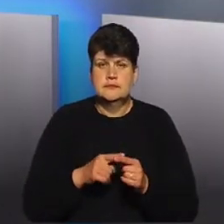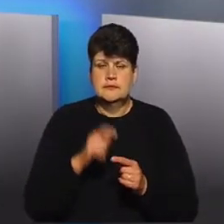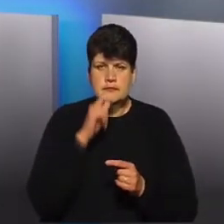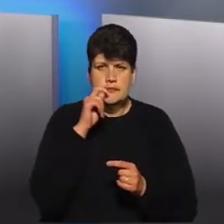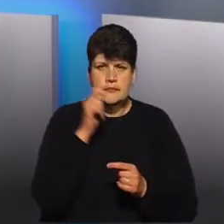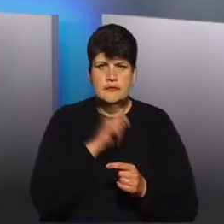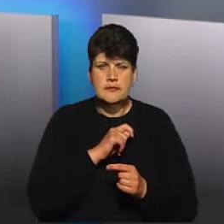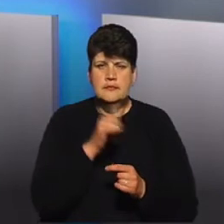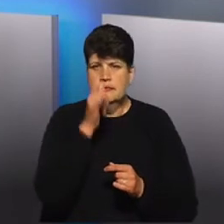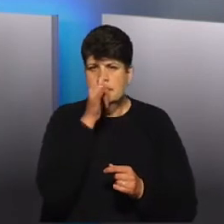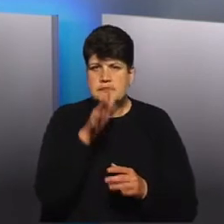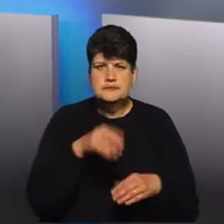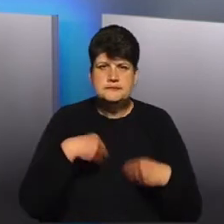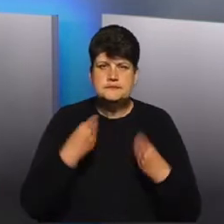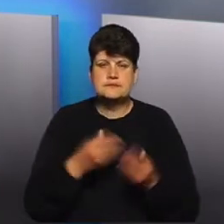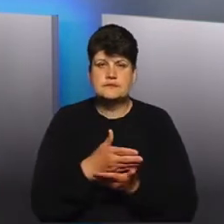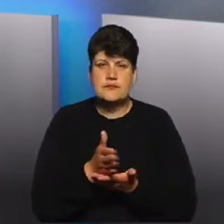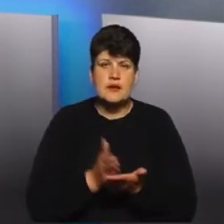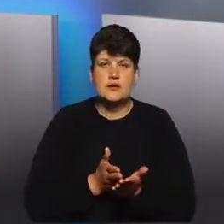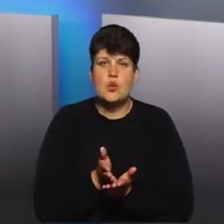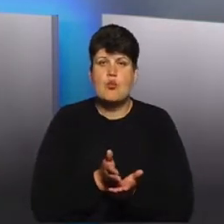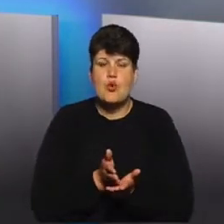таких якісних послуг готельного бізнесу.